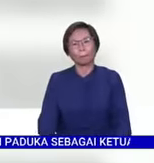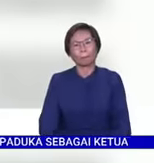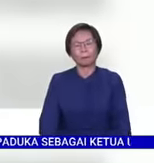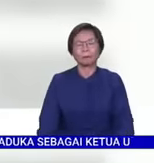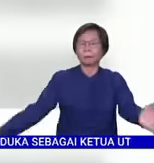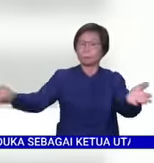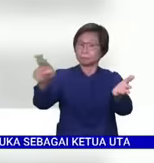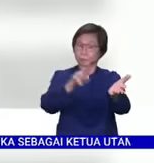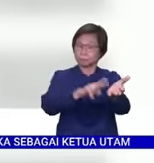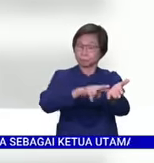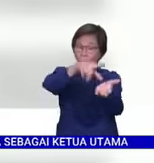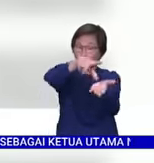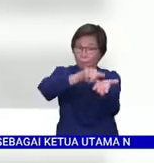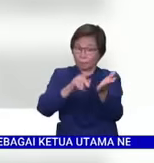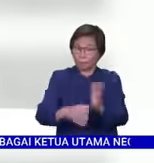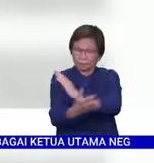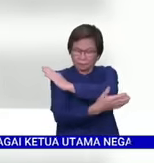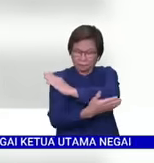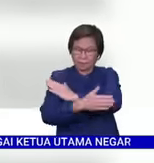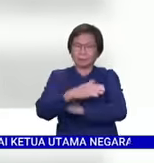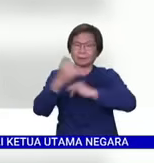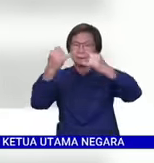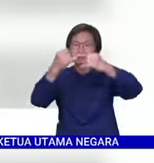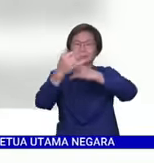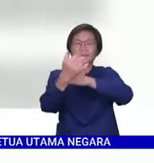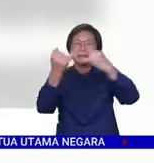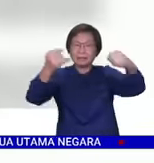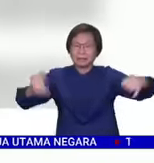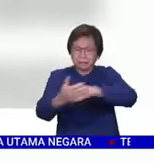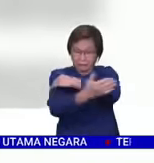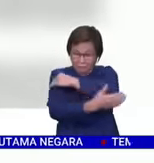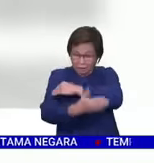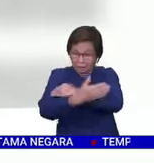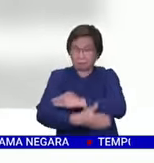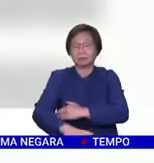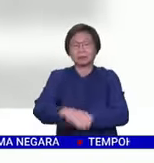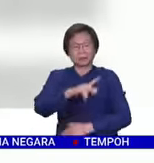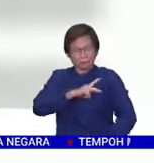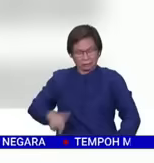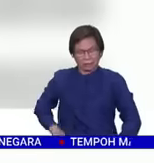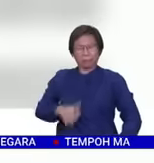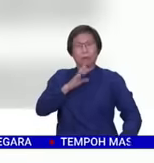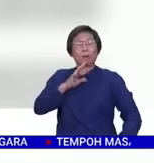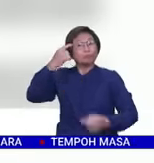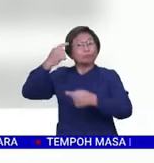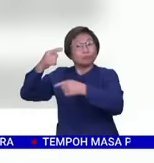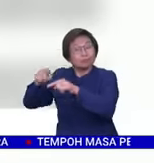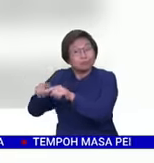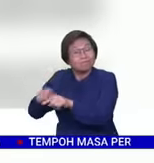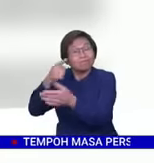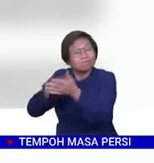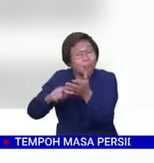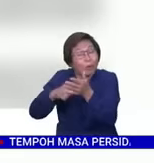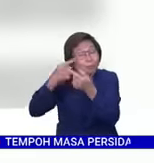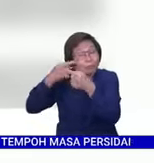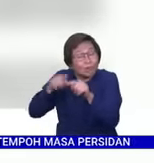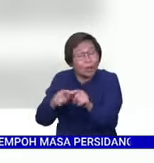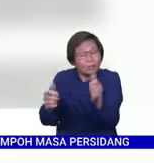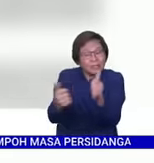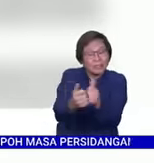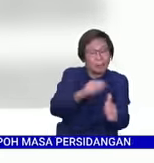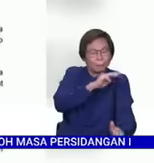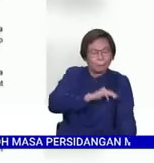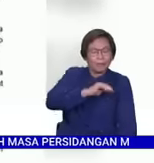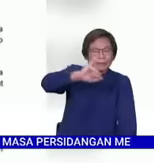Hai Narsih kenyataan media Istana Negara Australia Buloh turut menegaskan apa yang telah diperkenalkan dan dipersetujui dengan